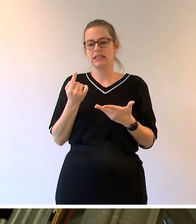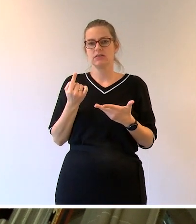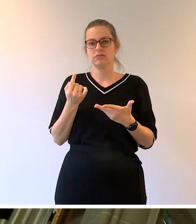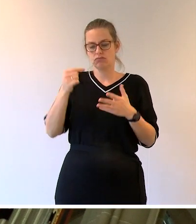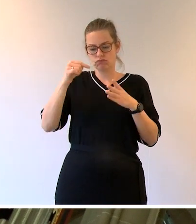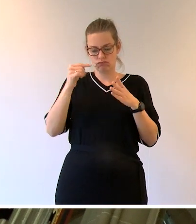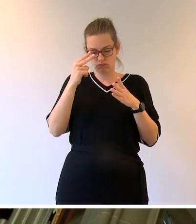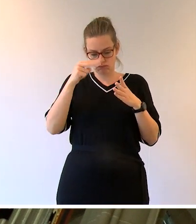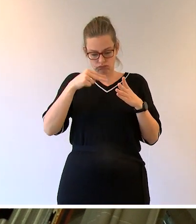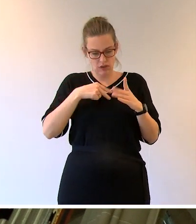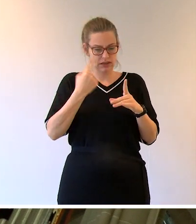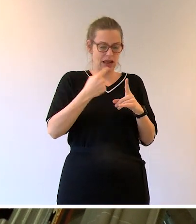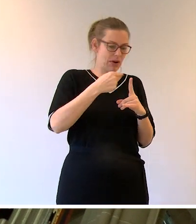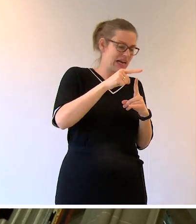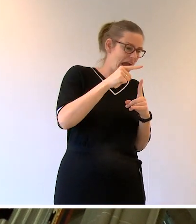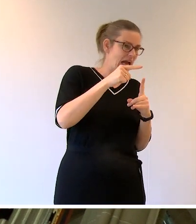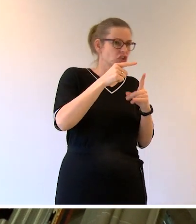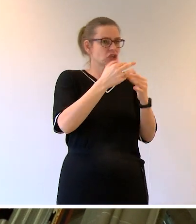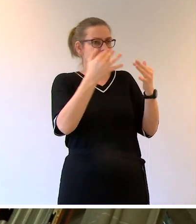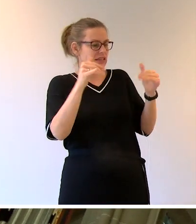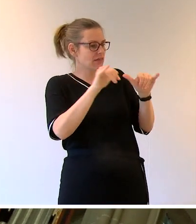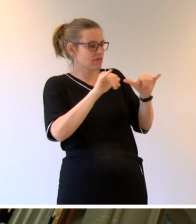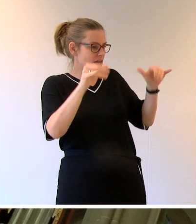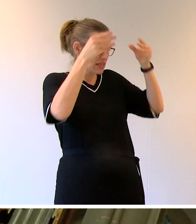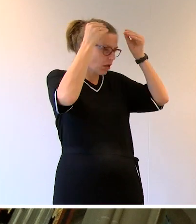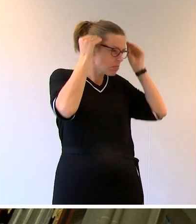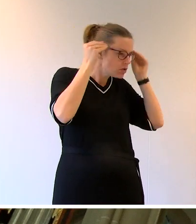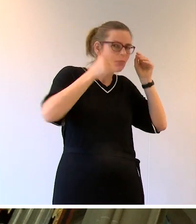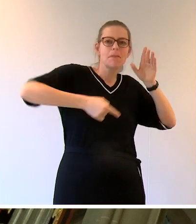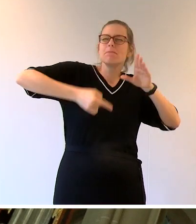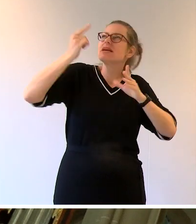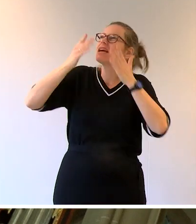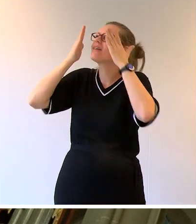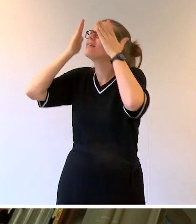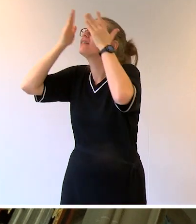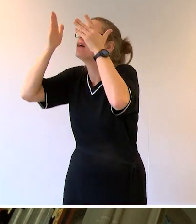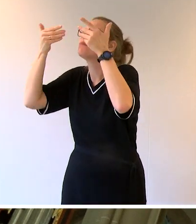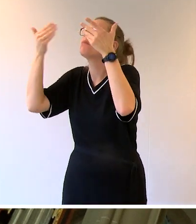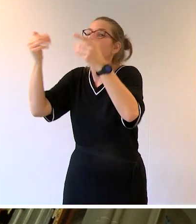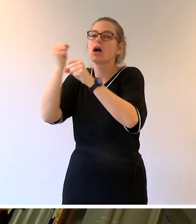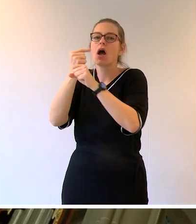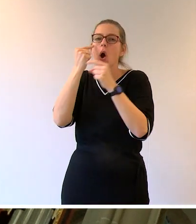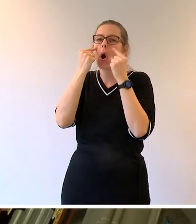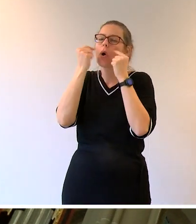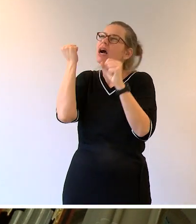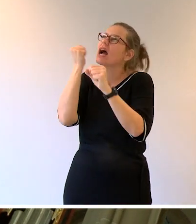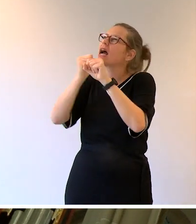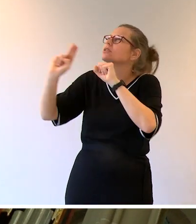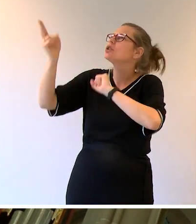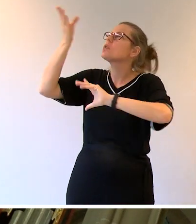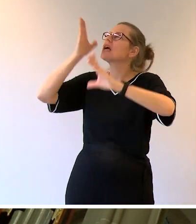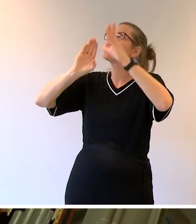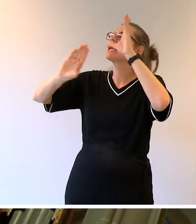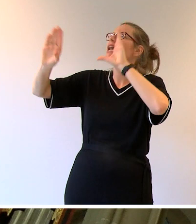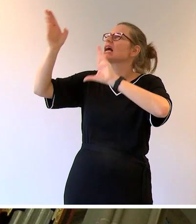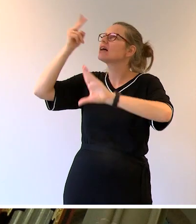schijn van kaarsjes, lichtjes en feestmutsen. Geef ons ogen om uw heerlijkheid in